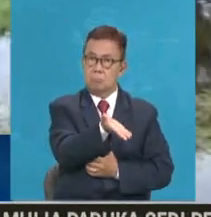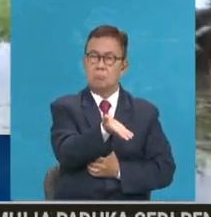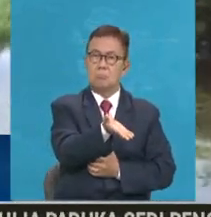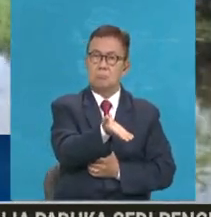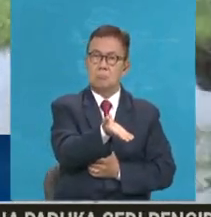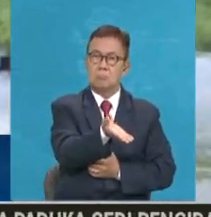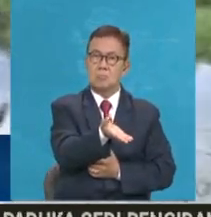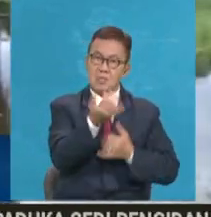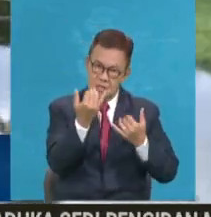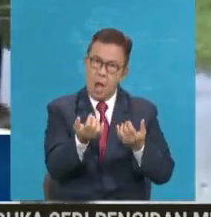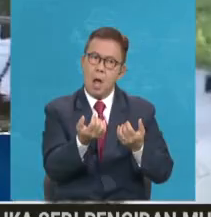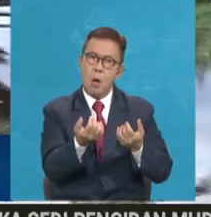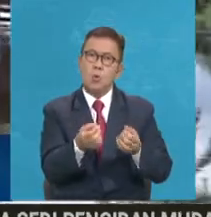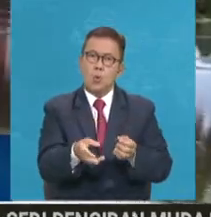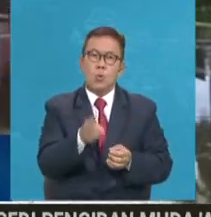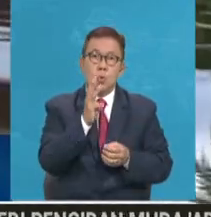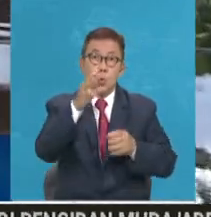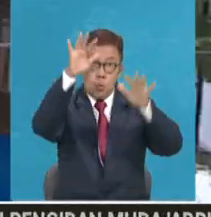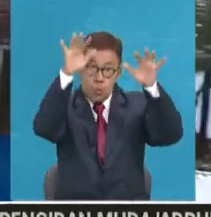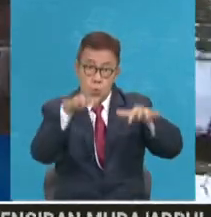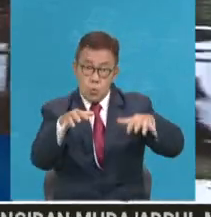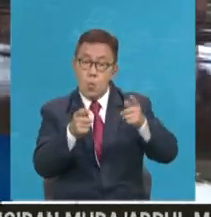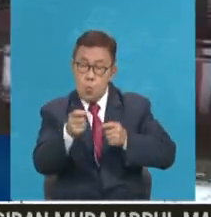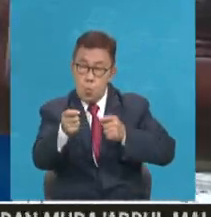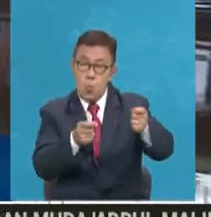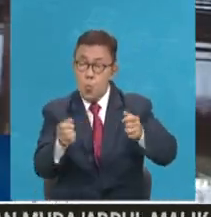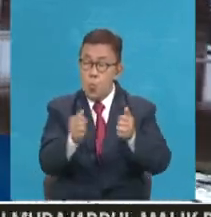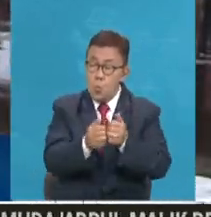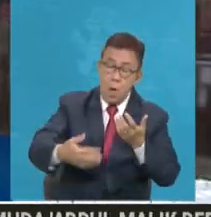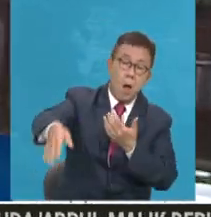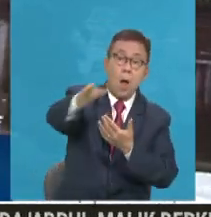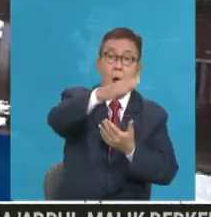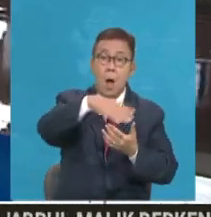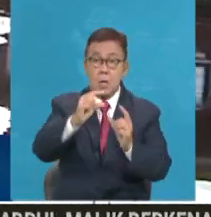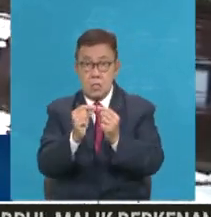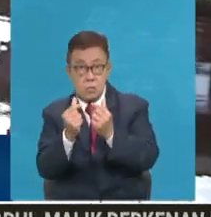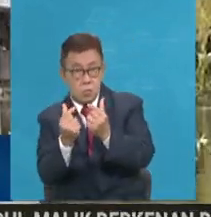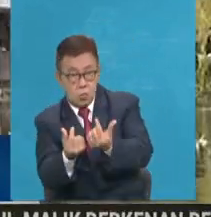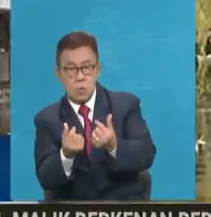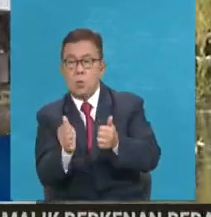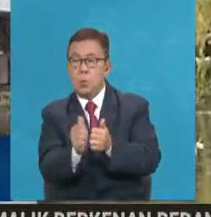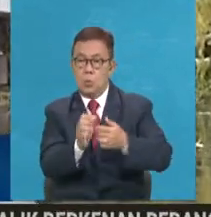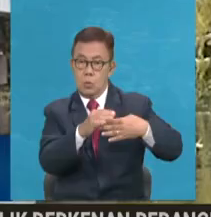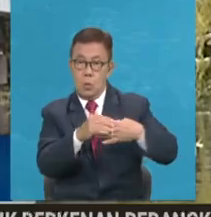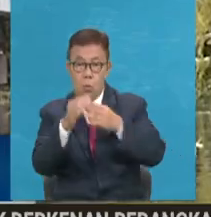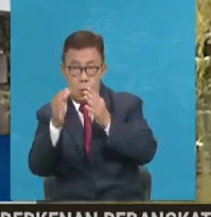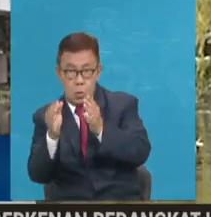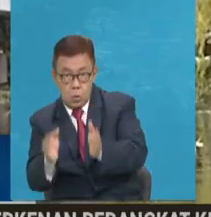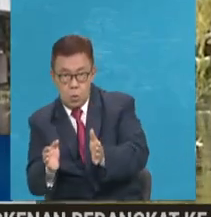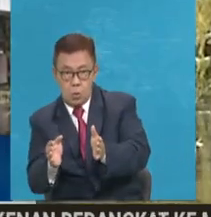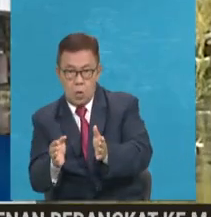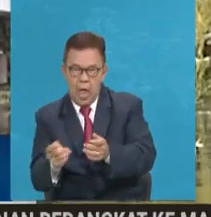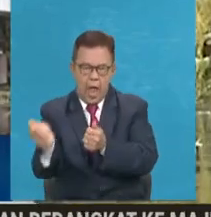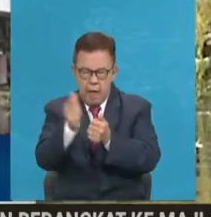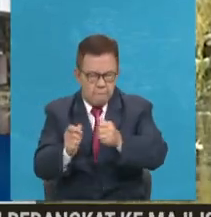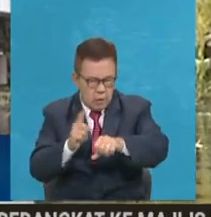ketika ini masih terkawal jabatan daerah tutong bersama agensi agency berkenaan bersama pemimpin agar umbi sentiasa